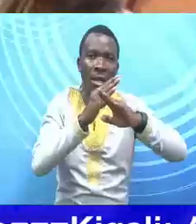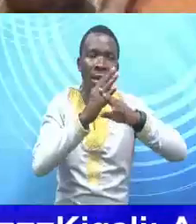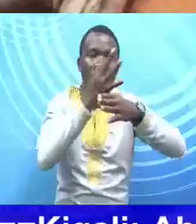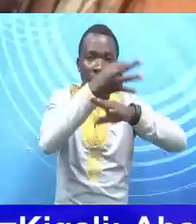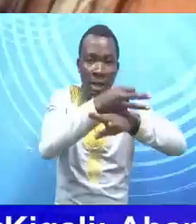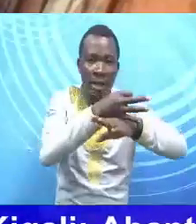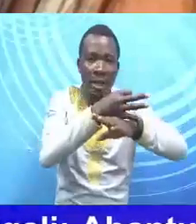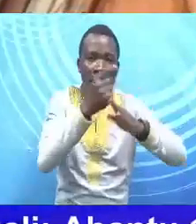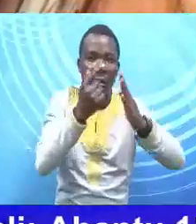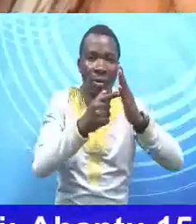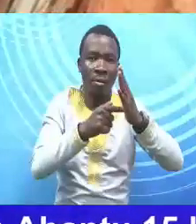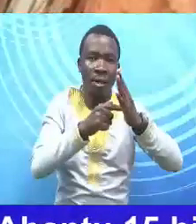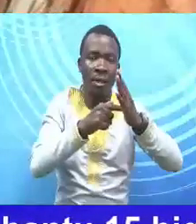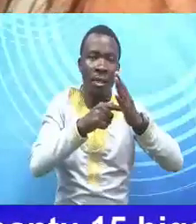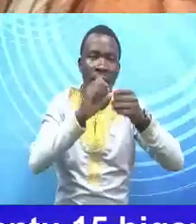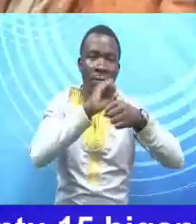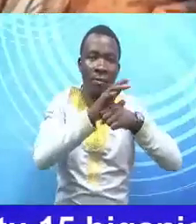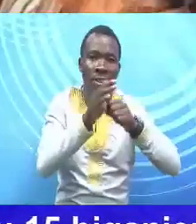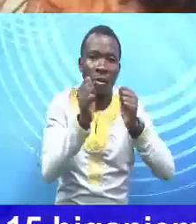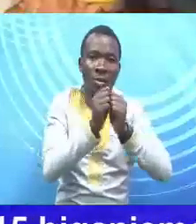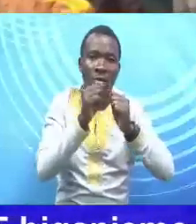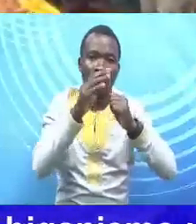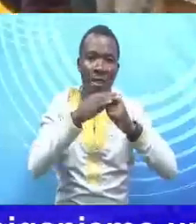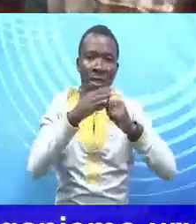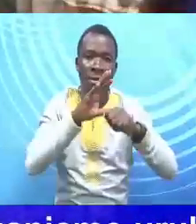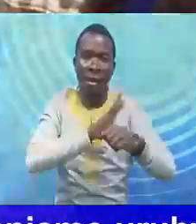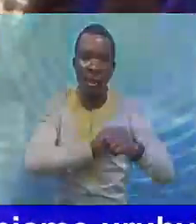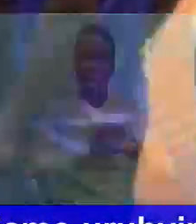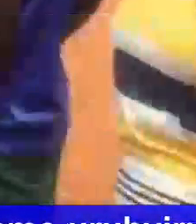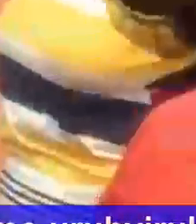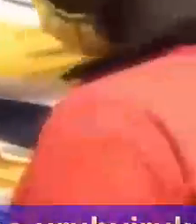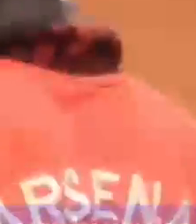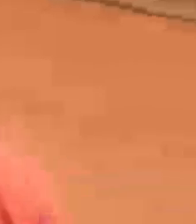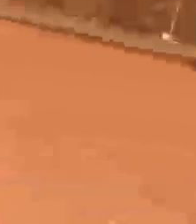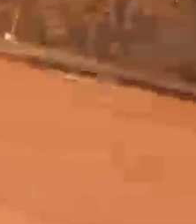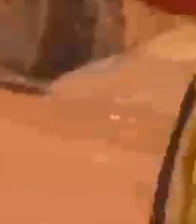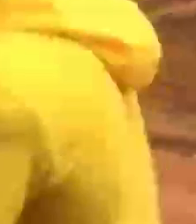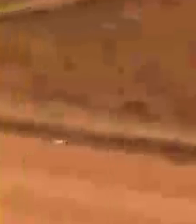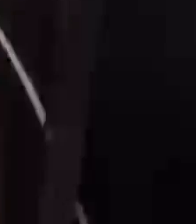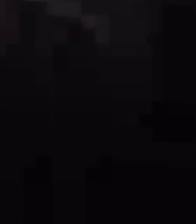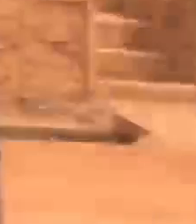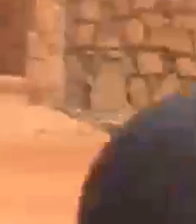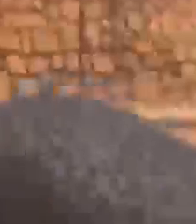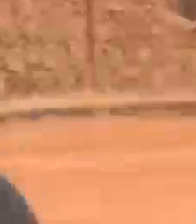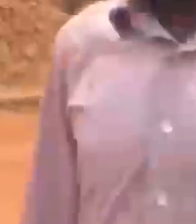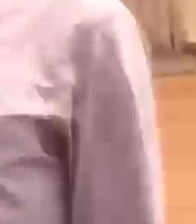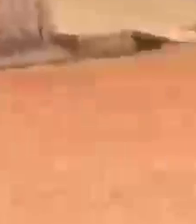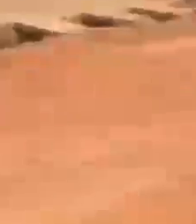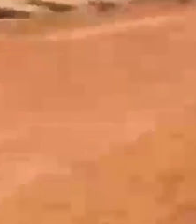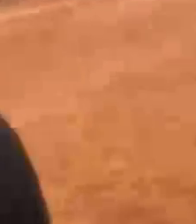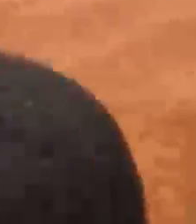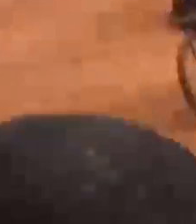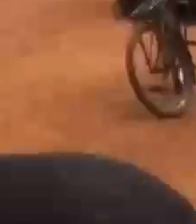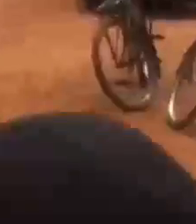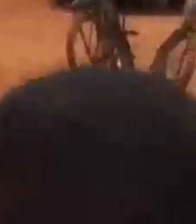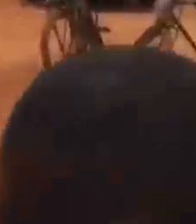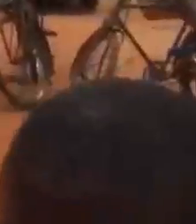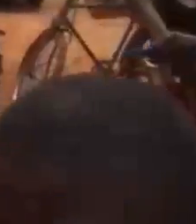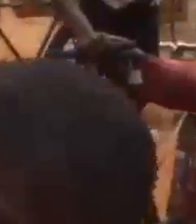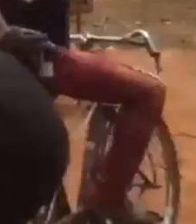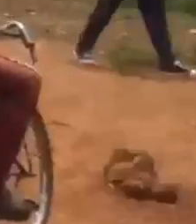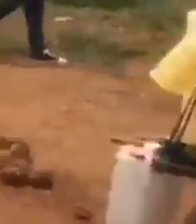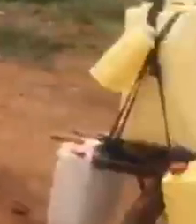bakagira kwihangana, ibihe byiza bikazagaruka ubwo utubari rusange tuzongera gukomorerwa. Janvier Kamanzi, Semigabo, PTN